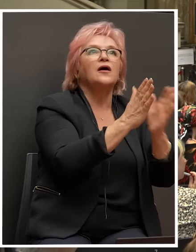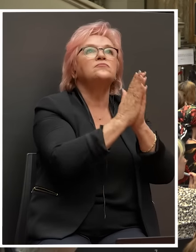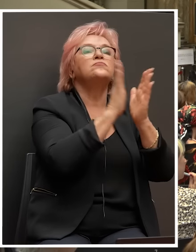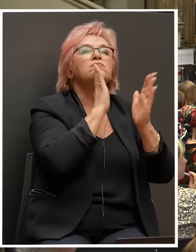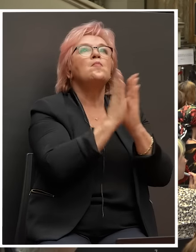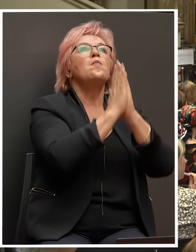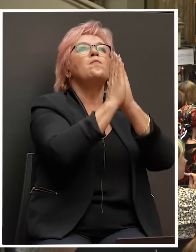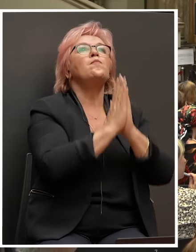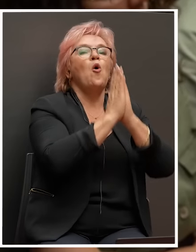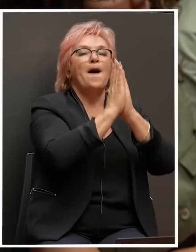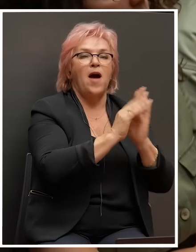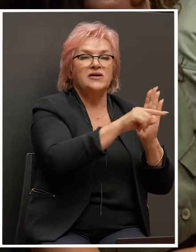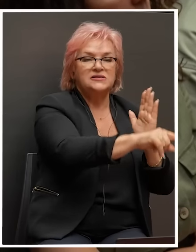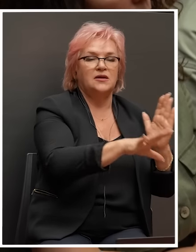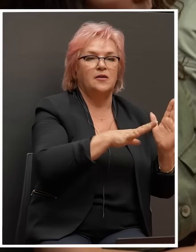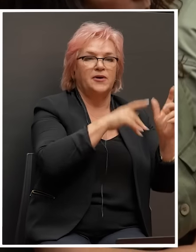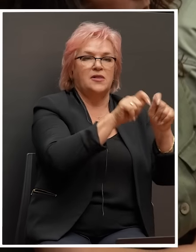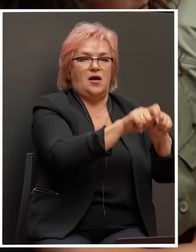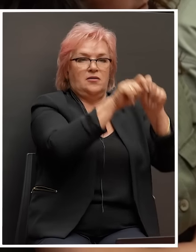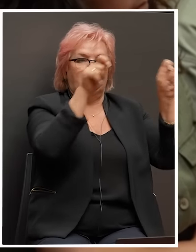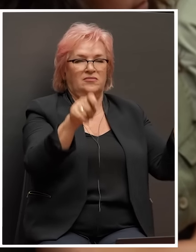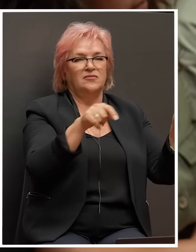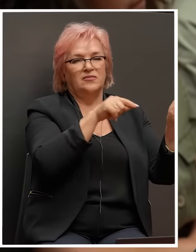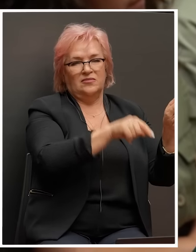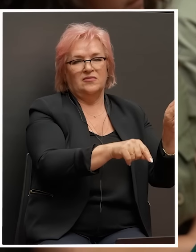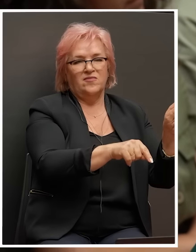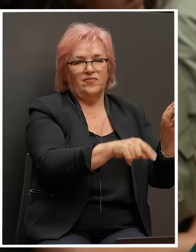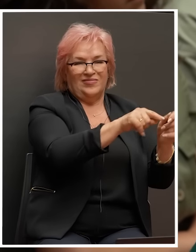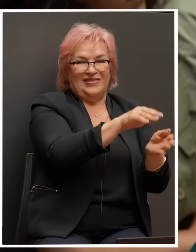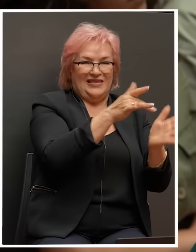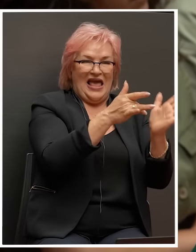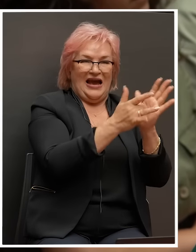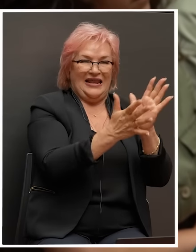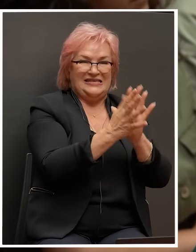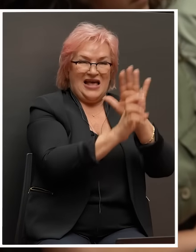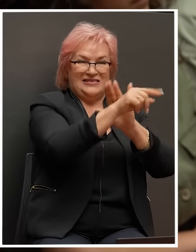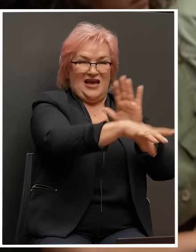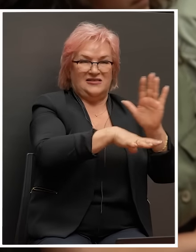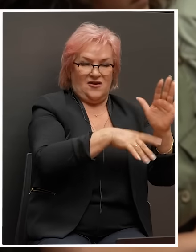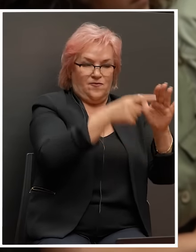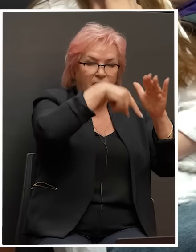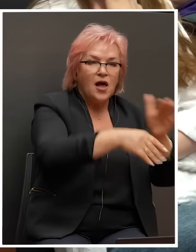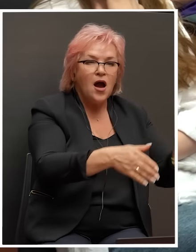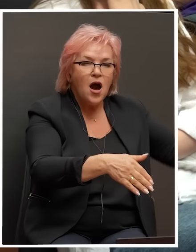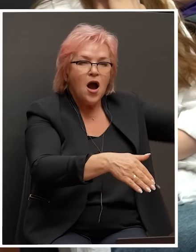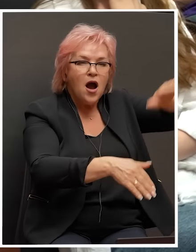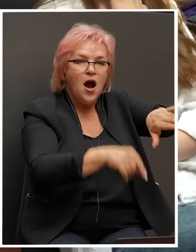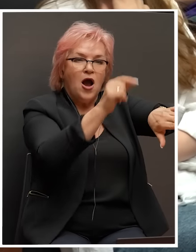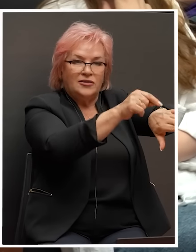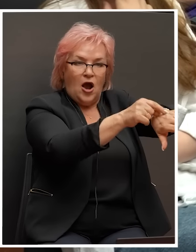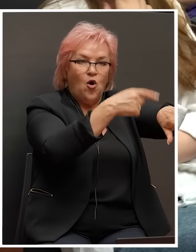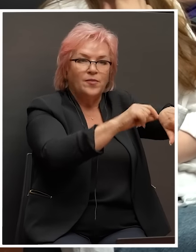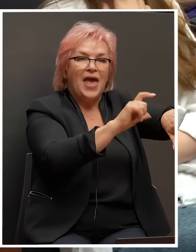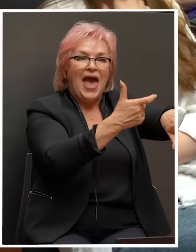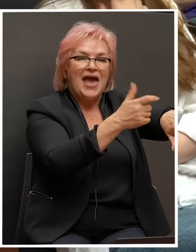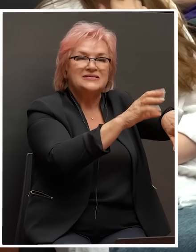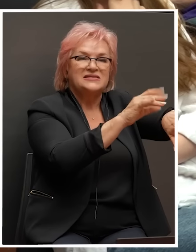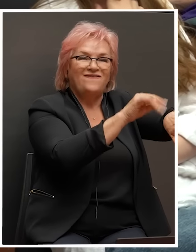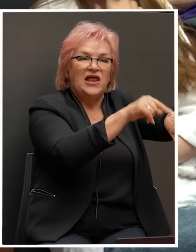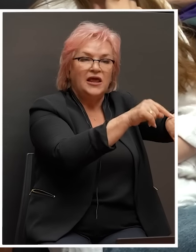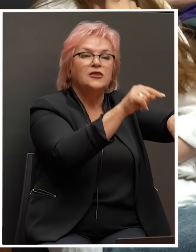первая базилика Богоматери, которая была основана, в принципе, в лоне христианской церкви, находится на холме Исквилин. И